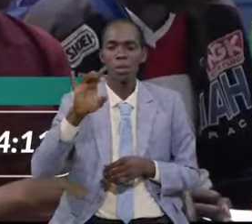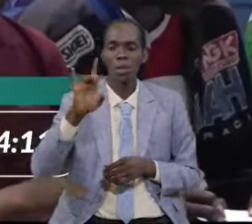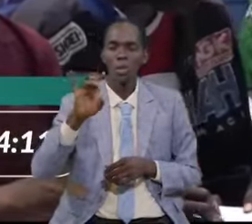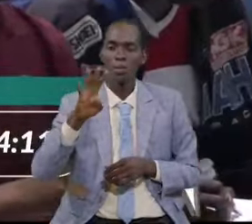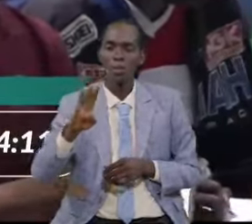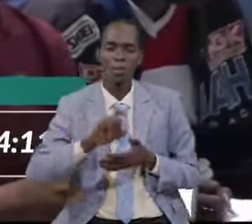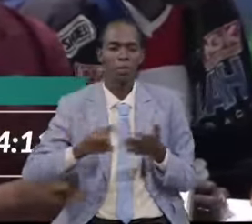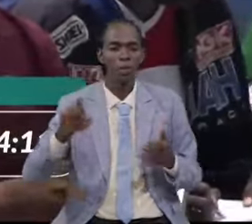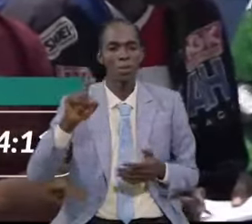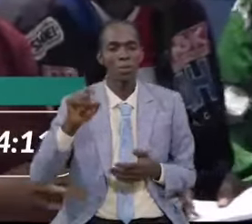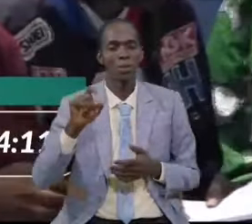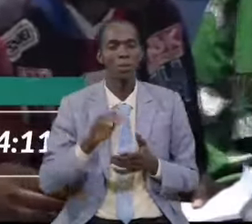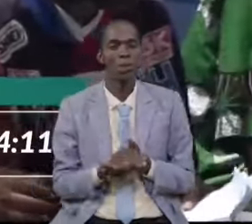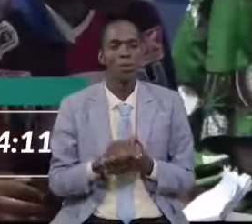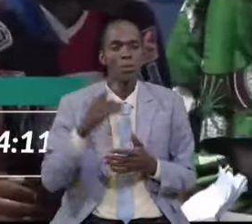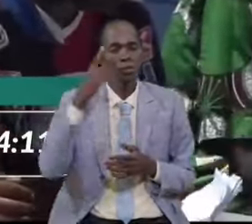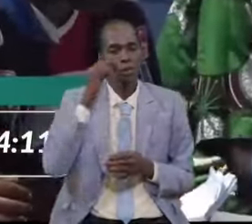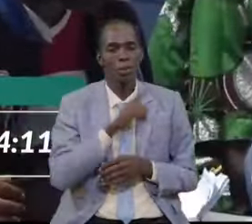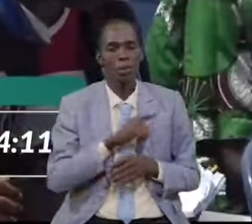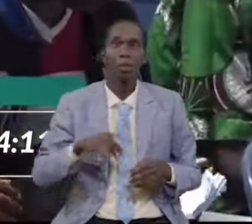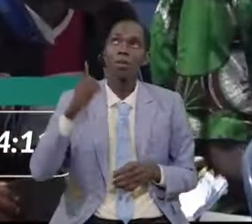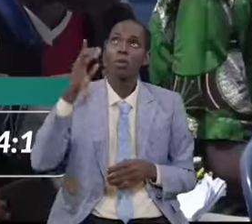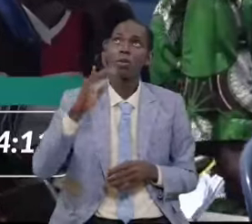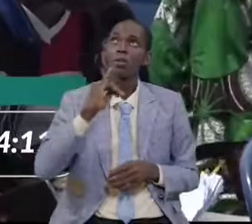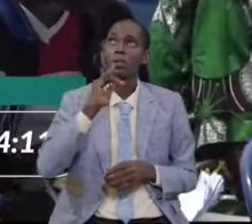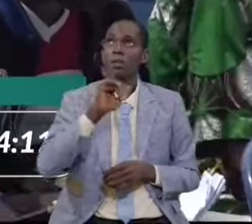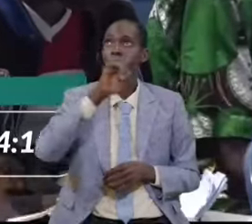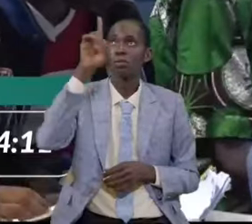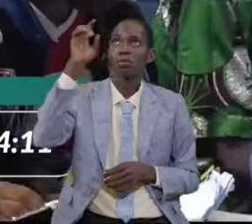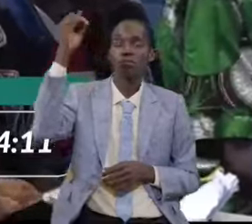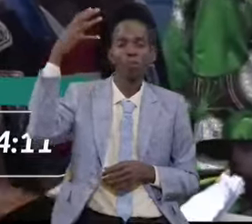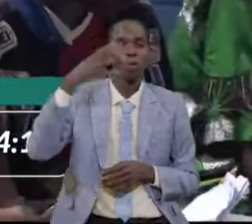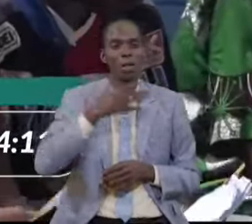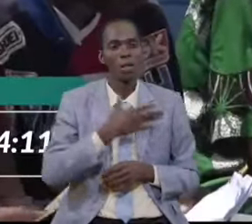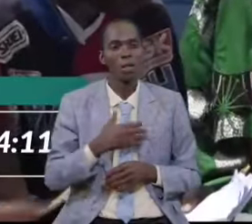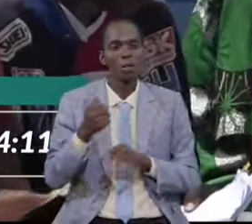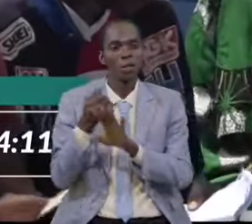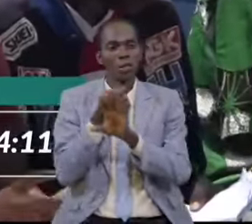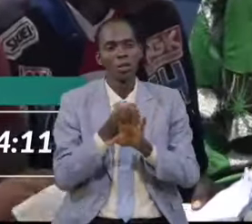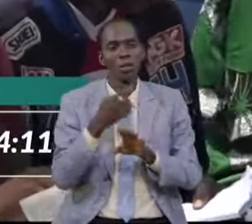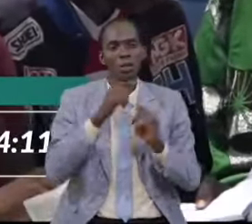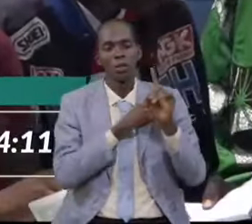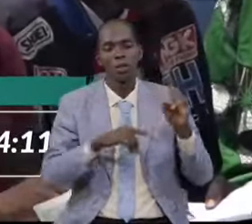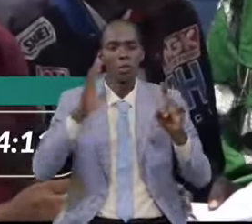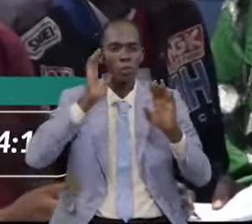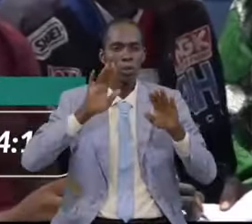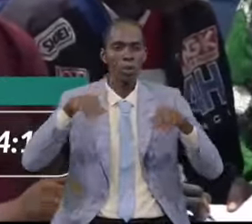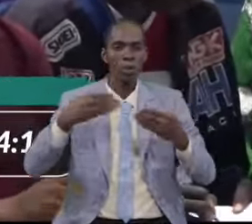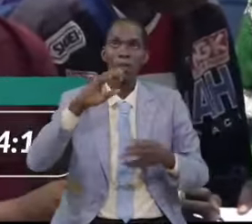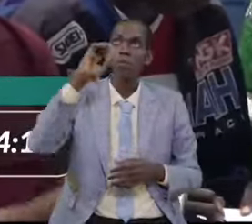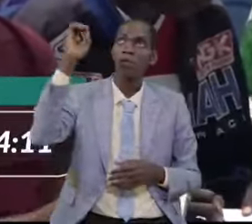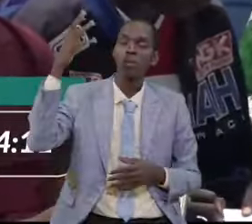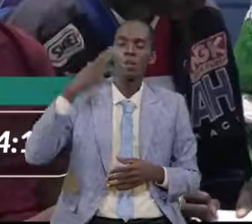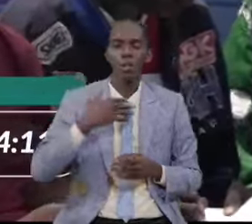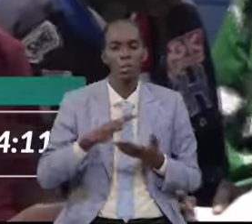est un soleil et un bouclier, l'Éternel donne la grâce et la gloire. Je n'ai pas de grâce, tu